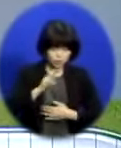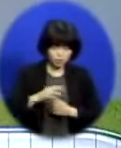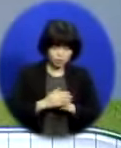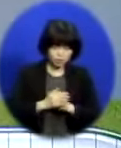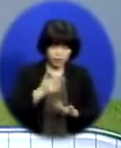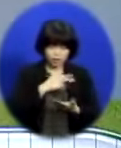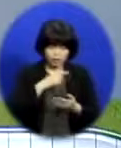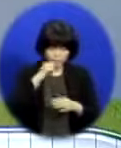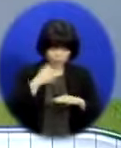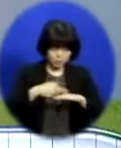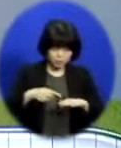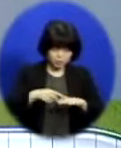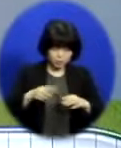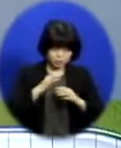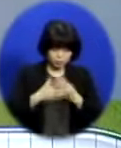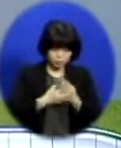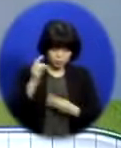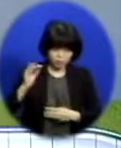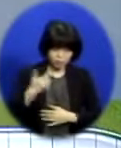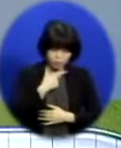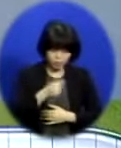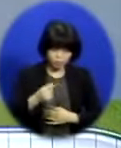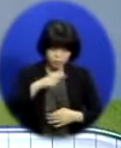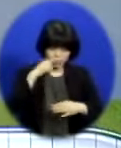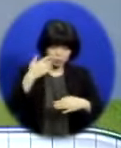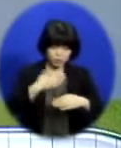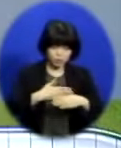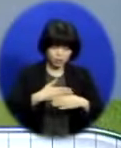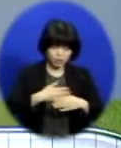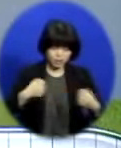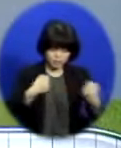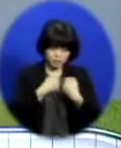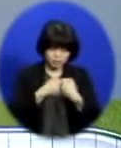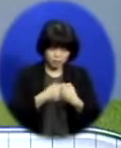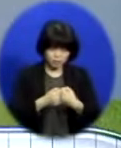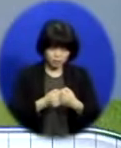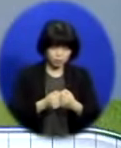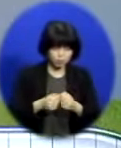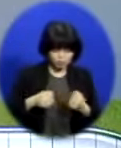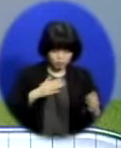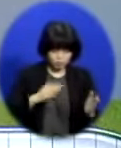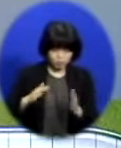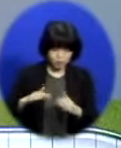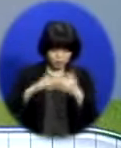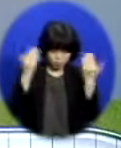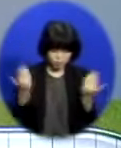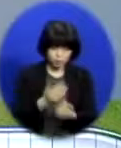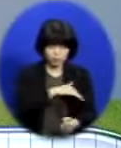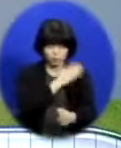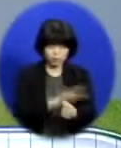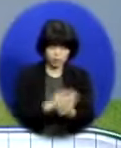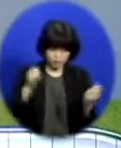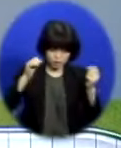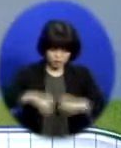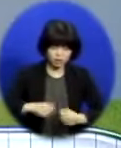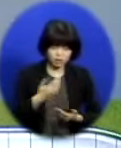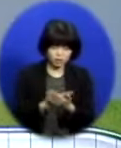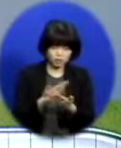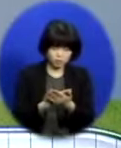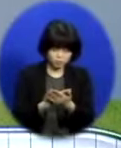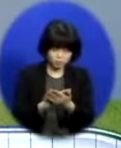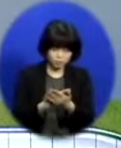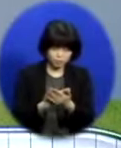민족이 통일되기 원합니다 북한 전쟁을 획책하고 준비하는 북한의 모든 권세가 꺾지 해주시고